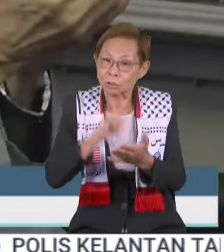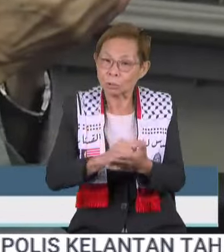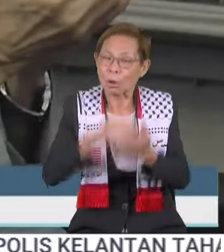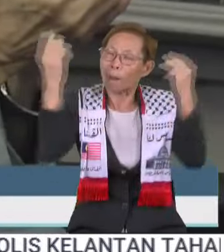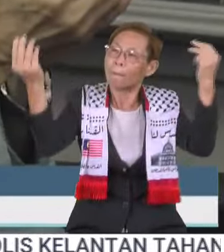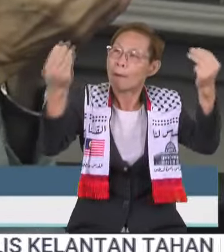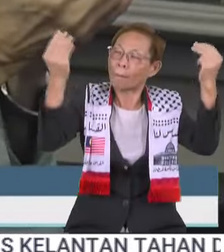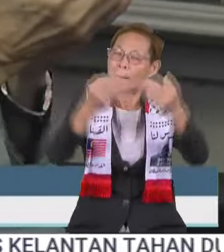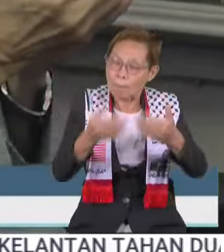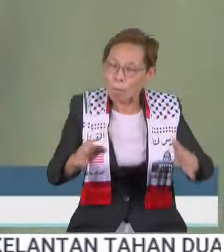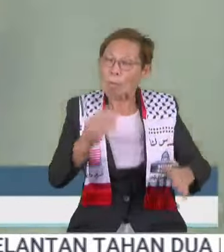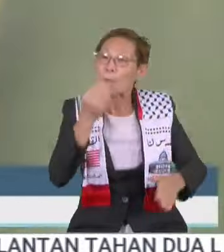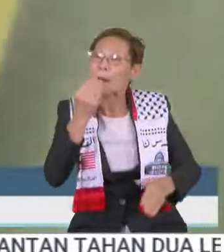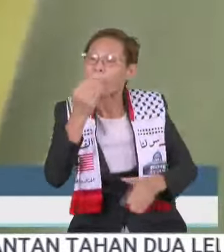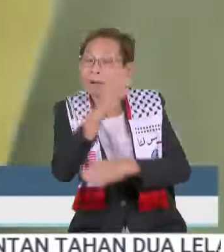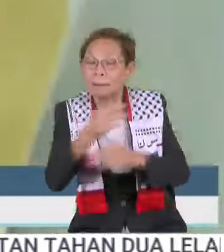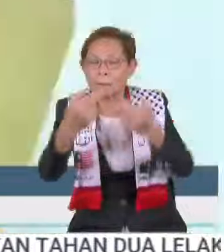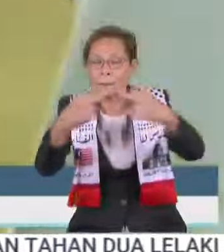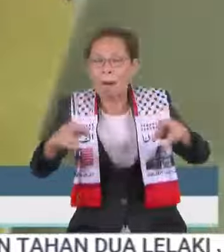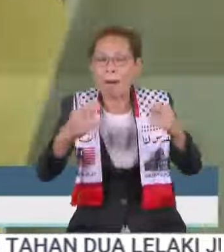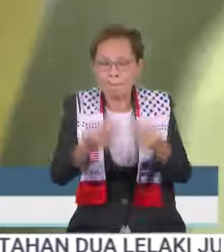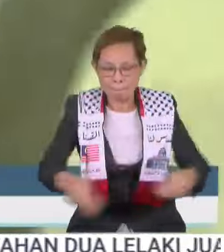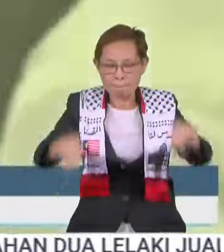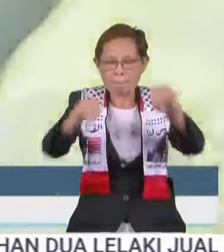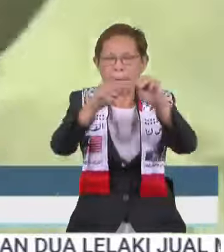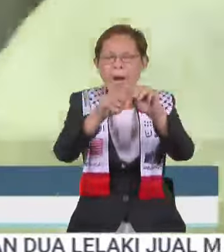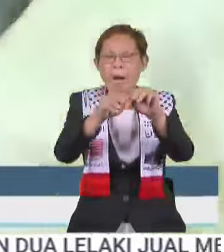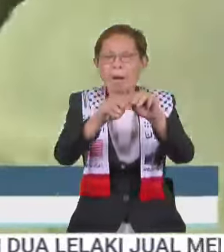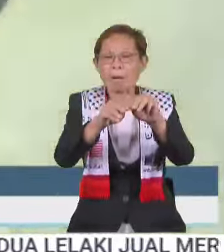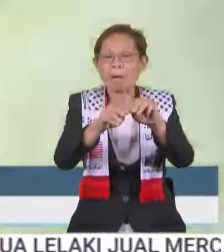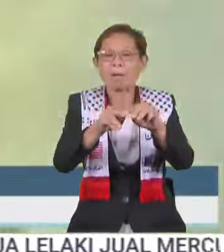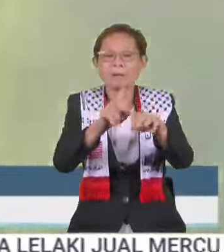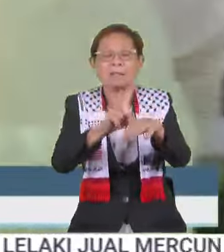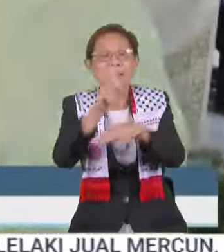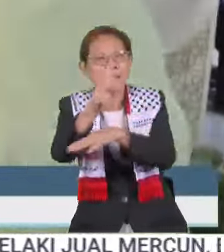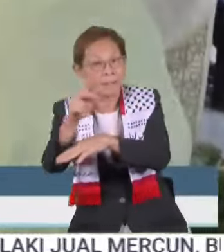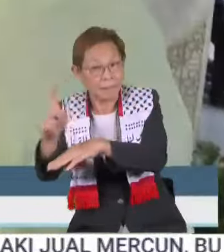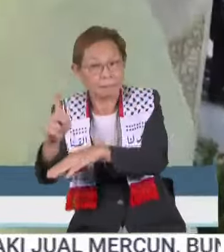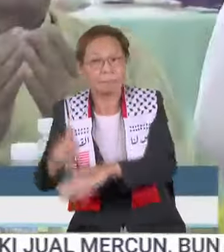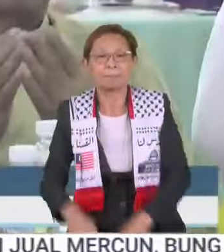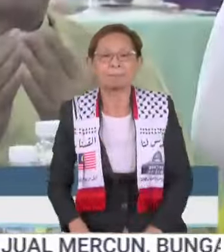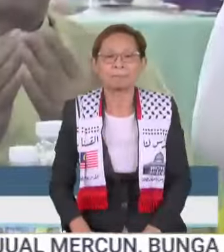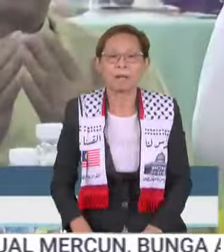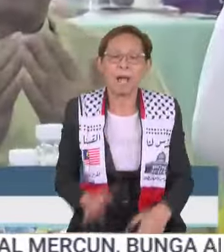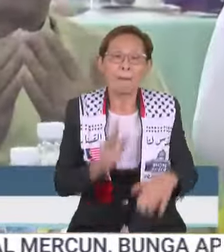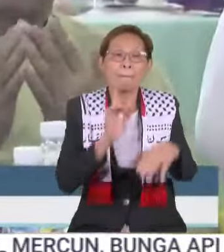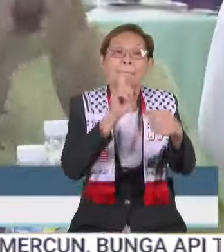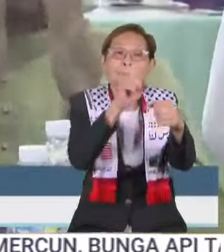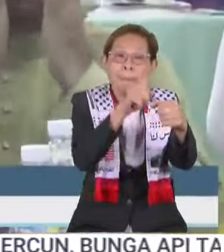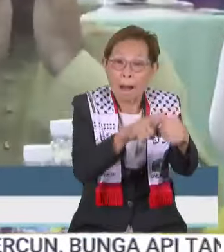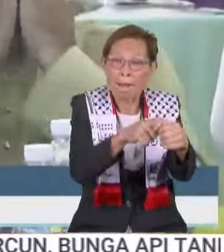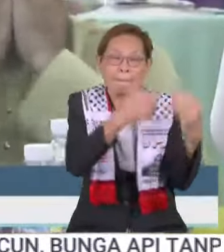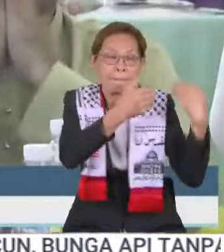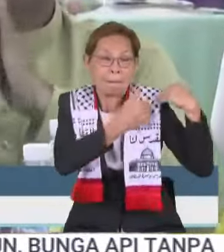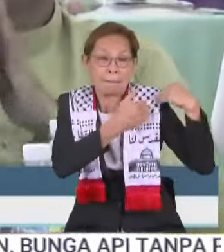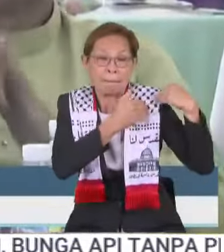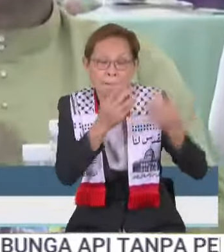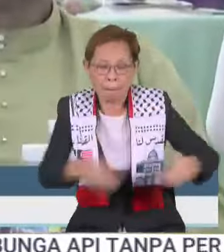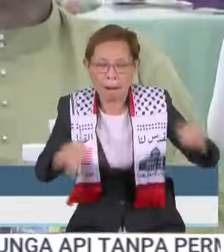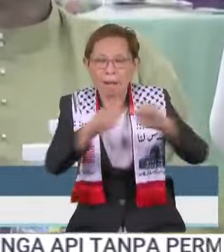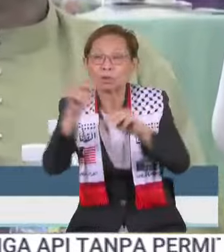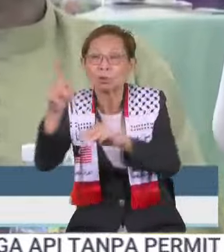dalam majlis berbuka puasa dan perasmian Masjid Al-Falah Kepayan di Kota Kinabalu. Menyentuh peranan masjid, Ketua